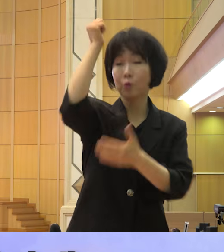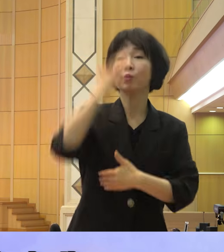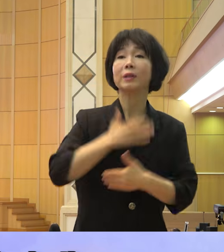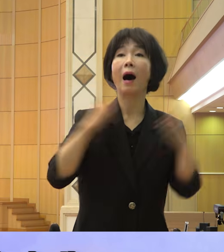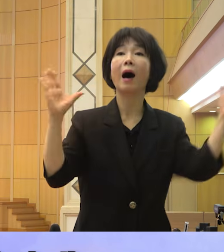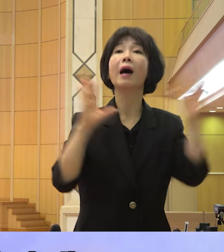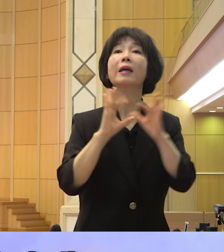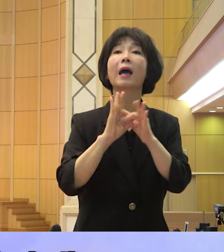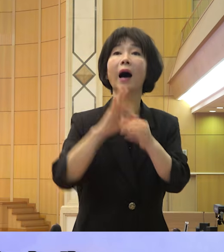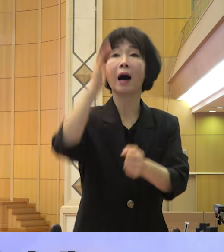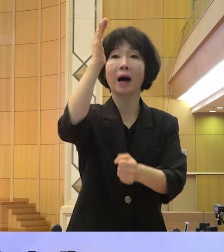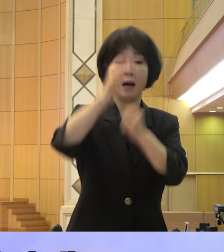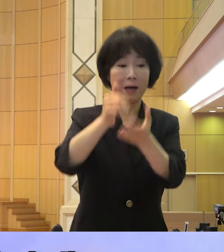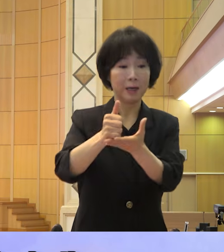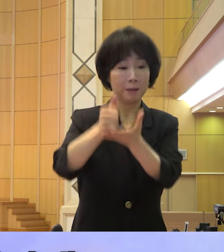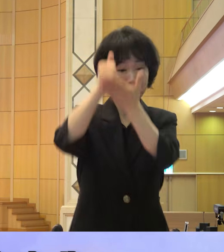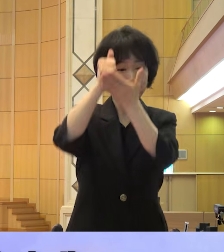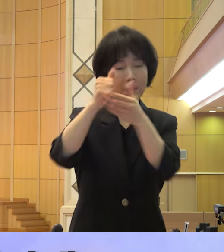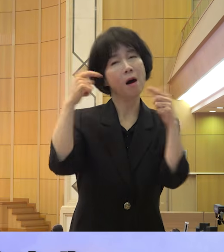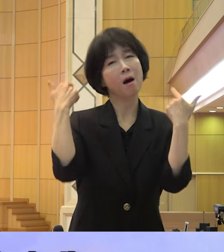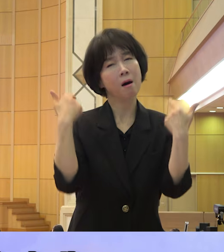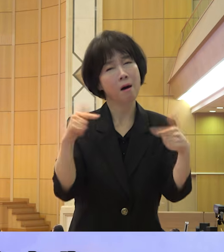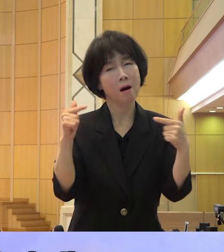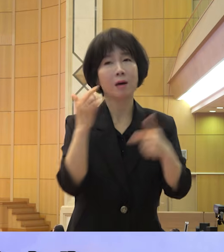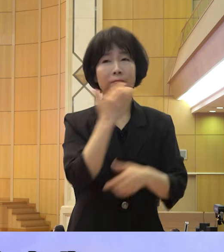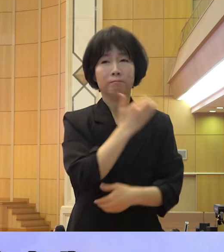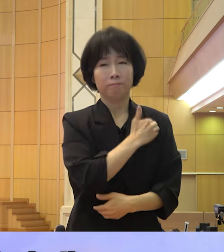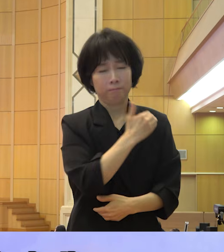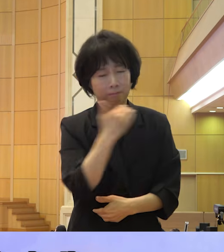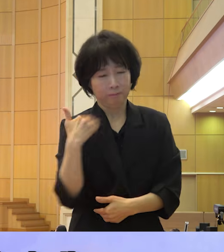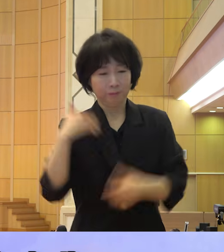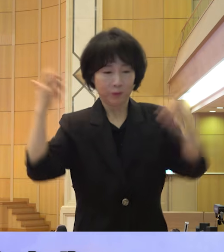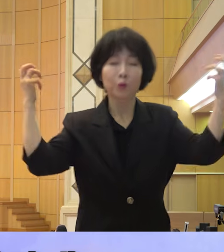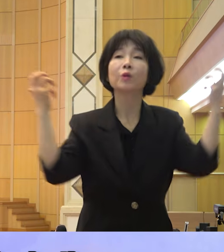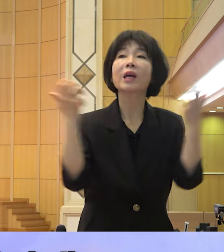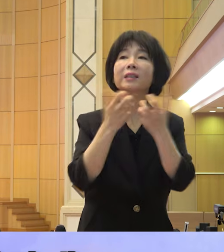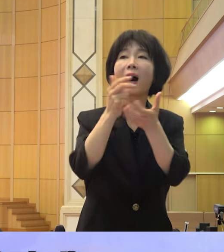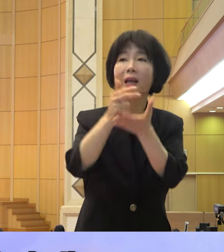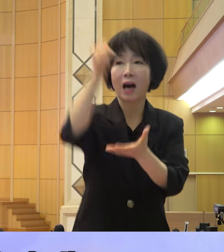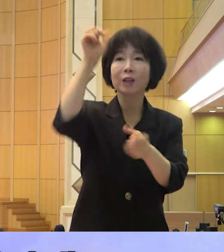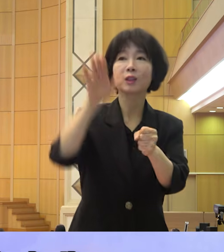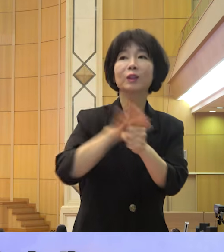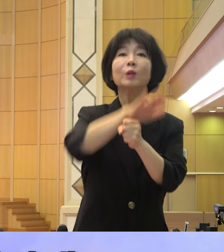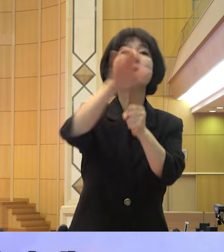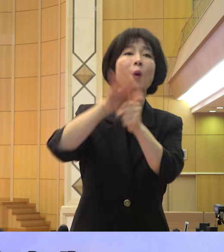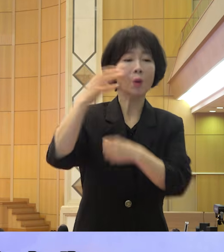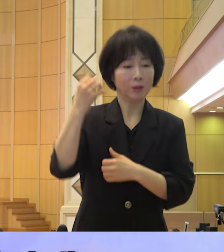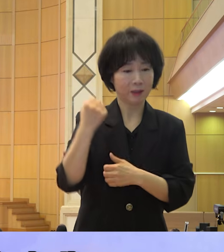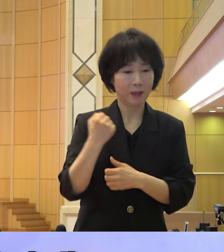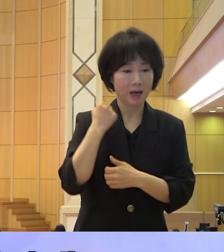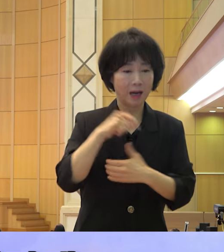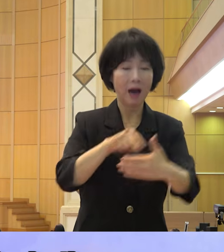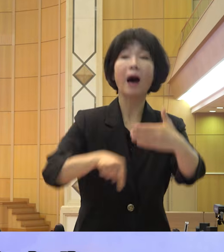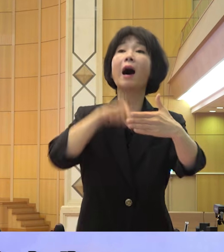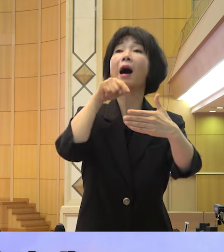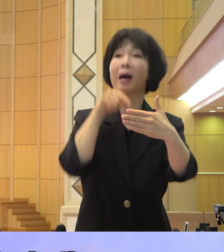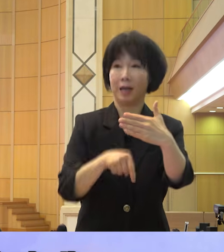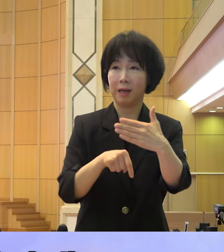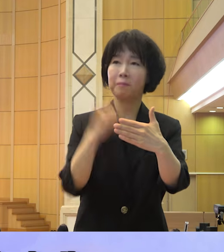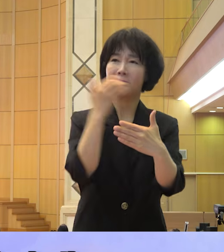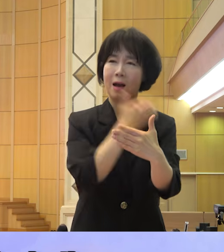살아계신 주 나의 하나님, 언제나 넘치는 주의 사랑으로 내